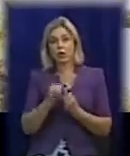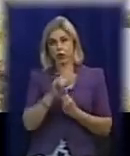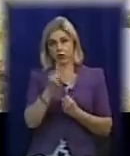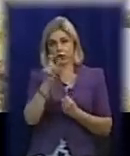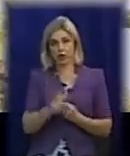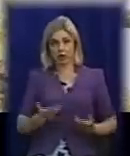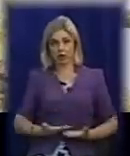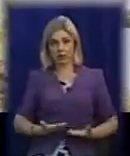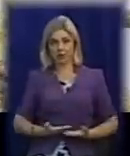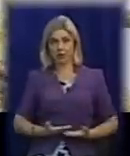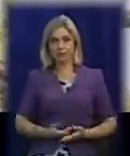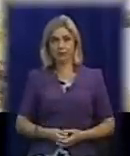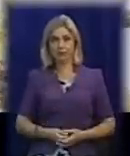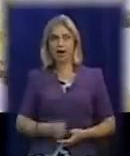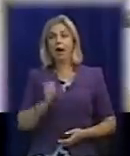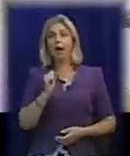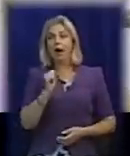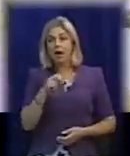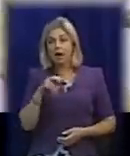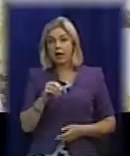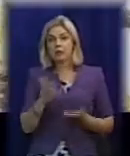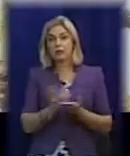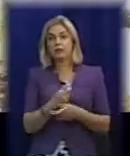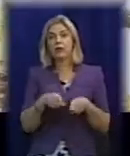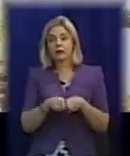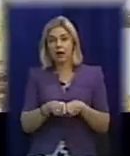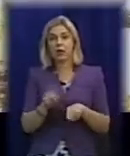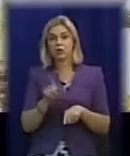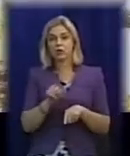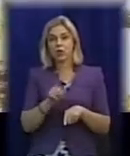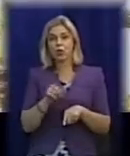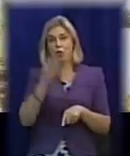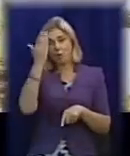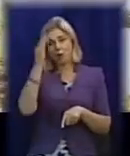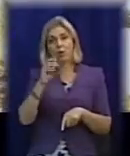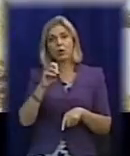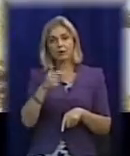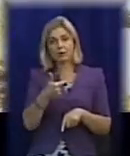життя. Але сталося так, що дисфункція мозку,